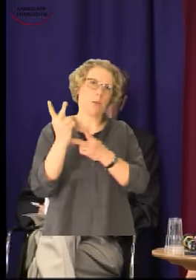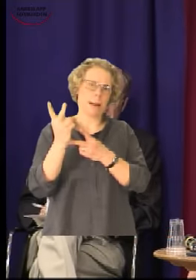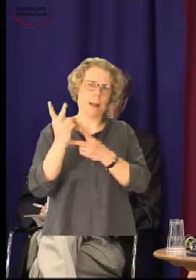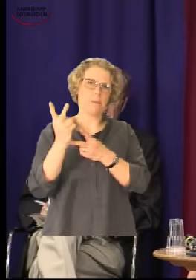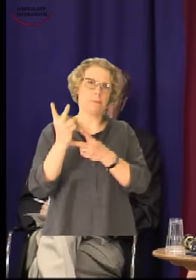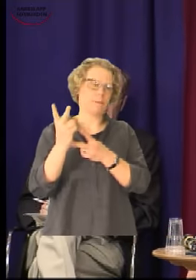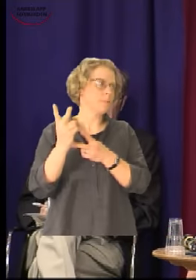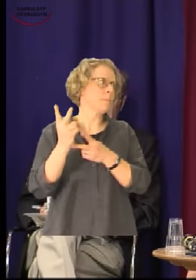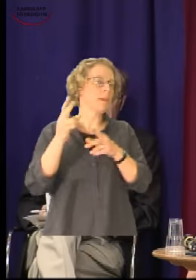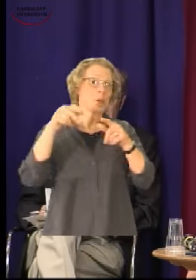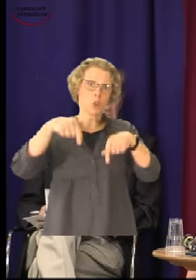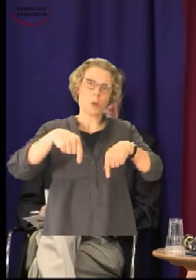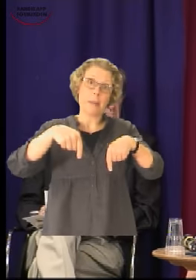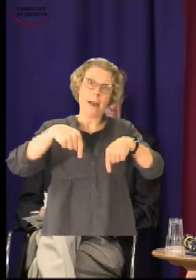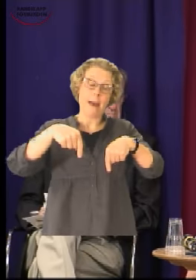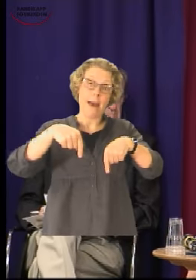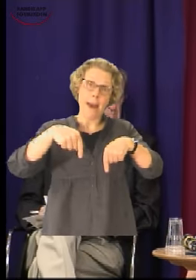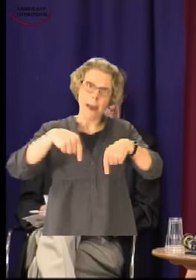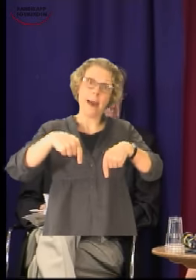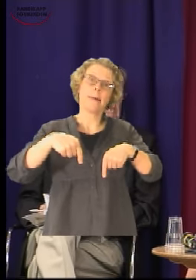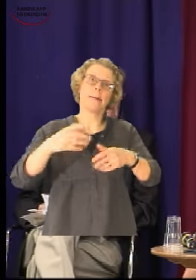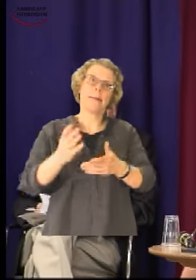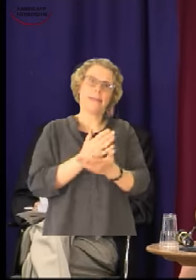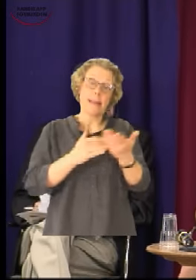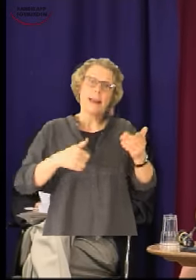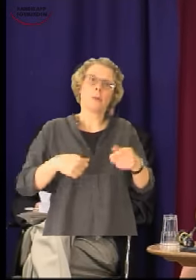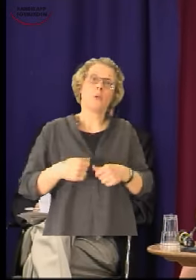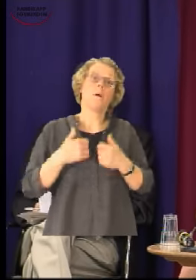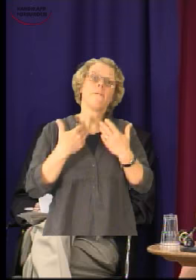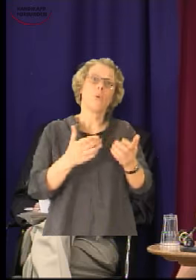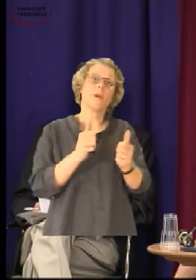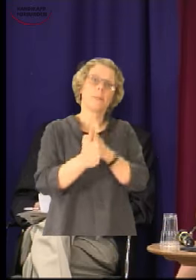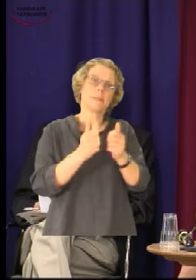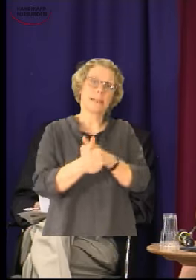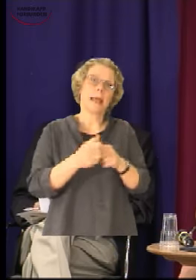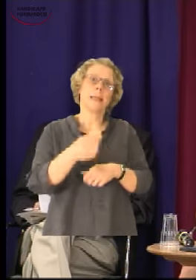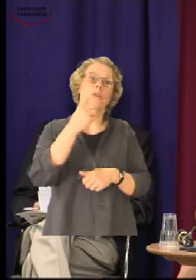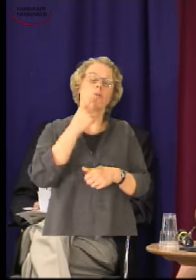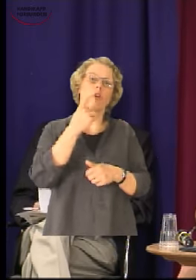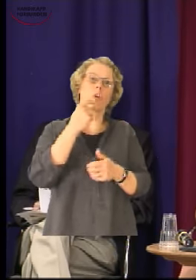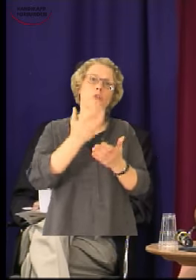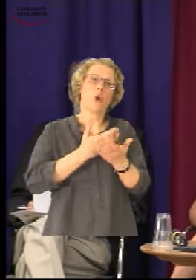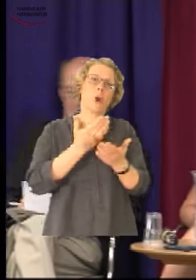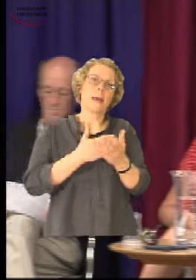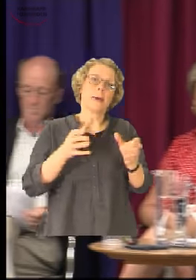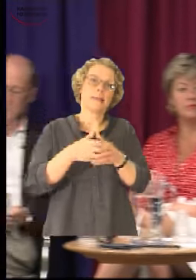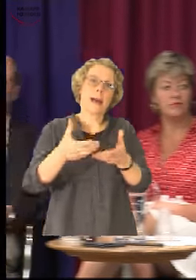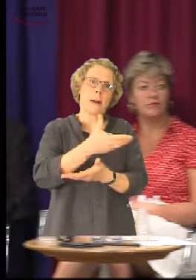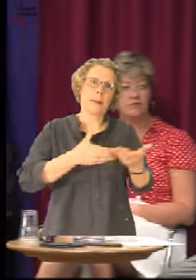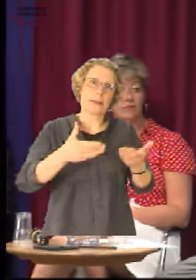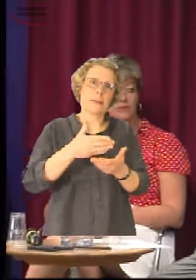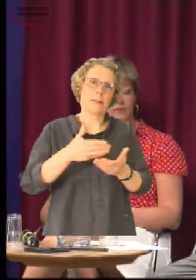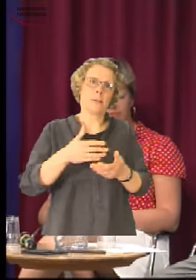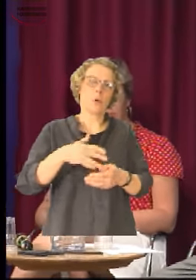här delen då får representera den rödgröna samarbetet. Vi har Björn